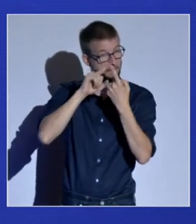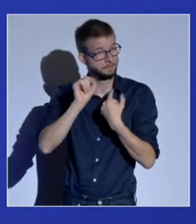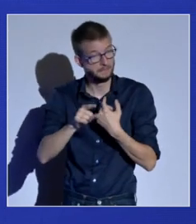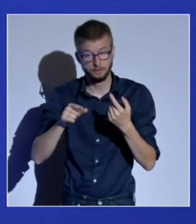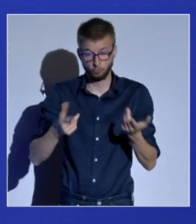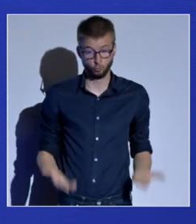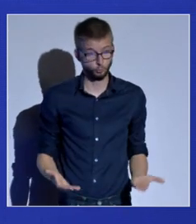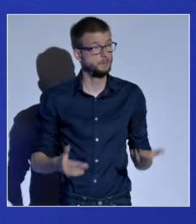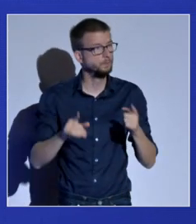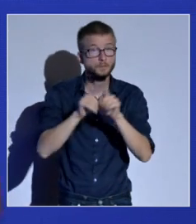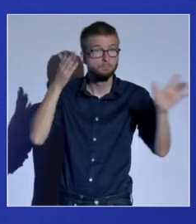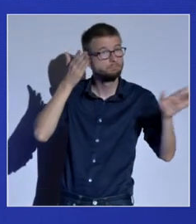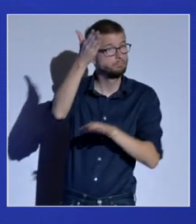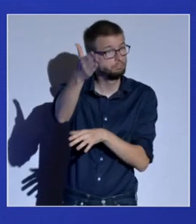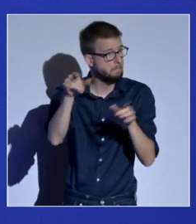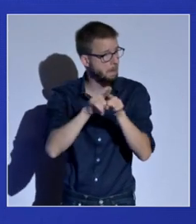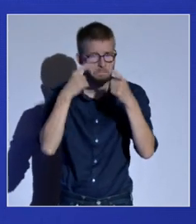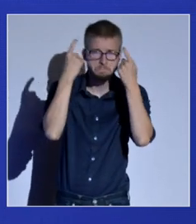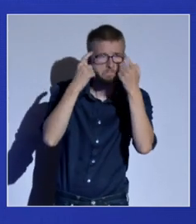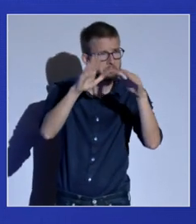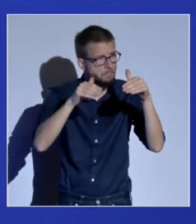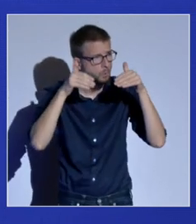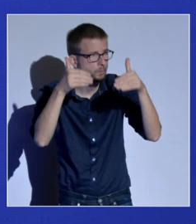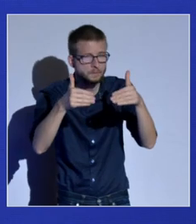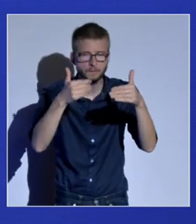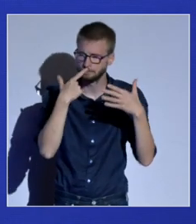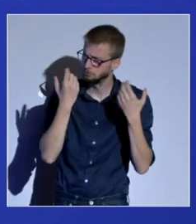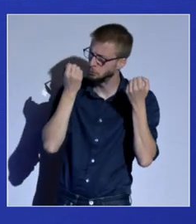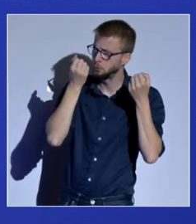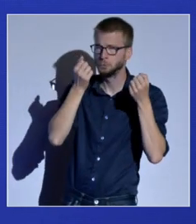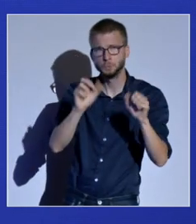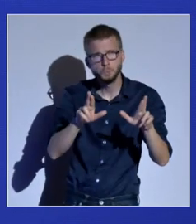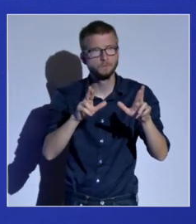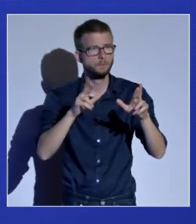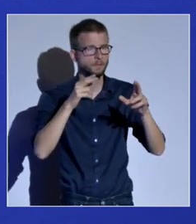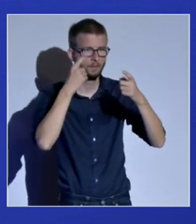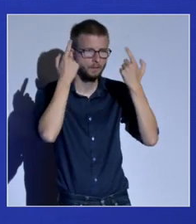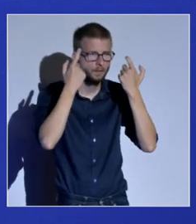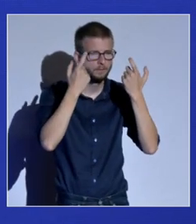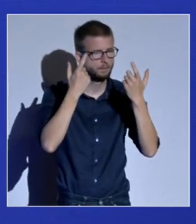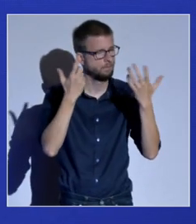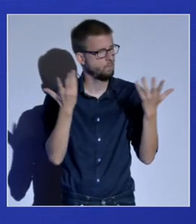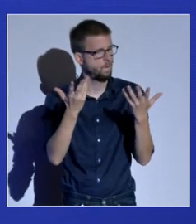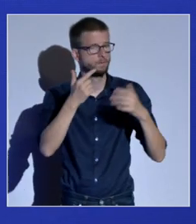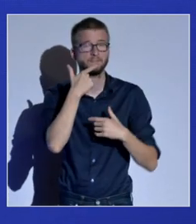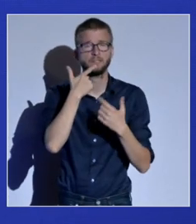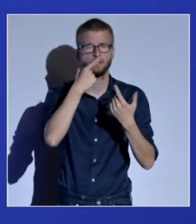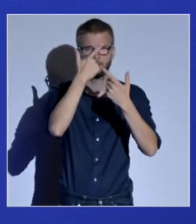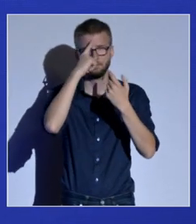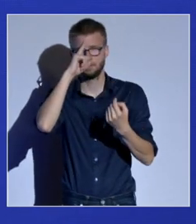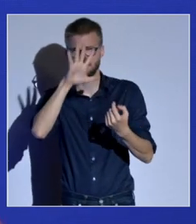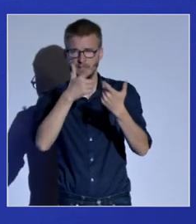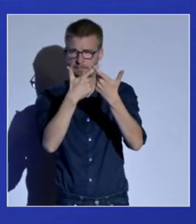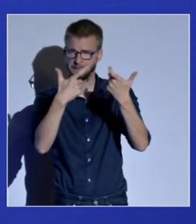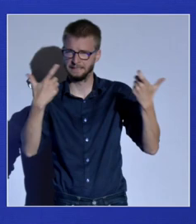que nous articulerons demain, cette certitude-là que la clé du pluralisme est dans